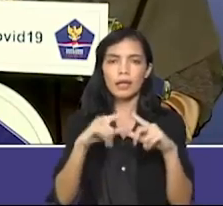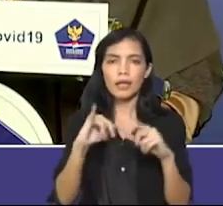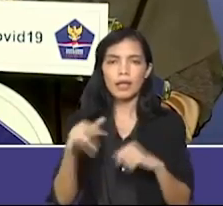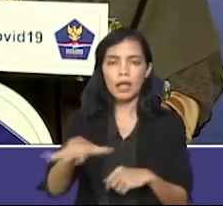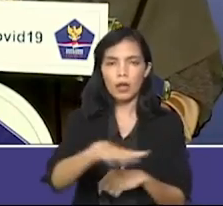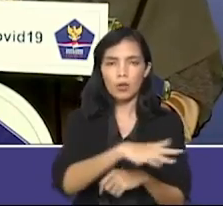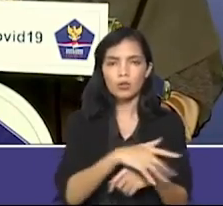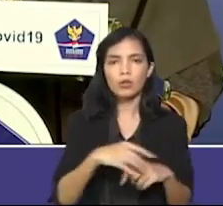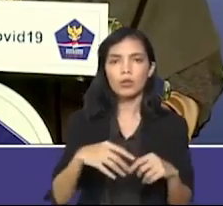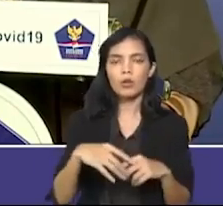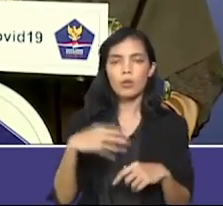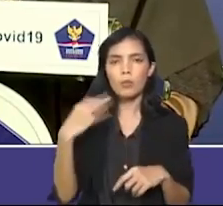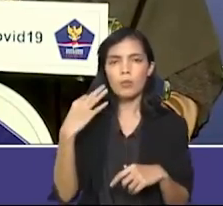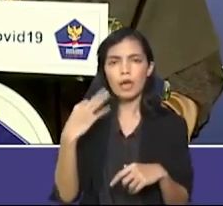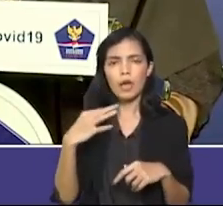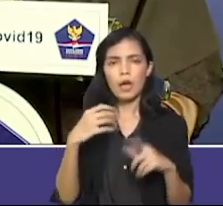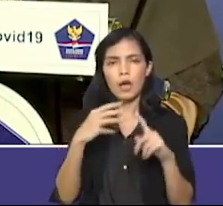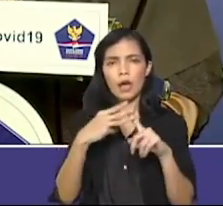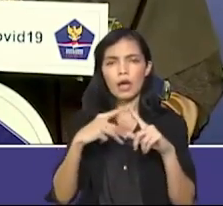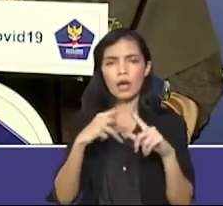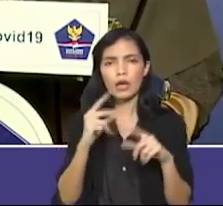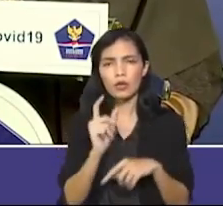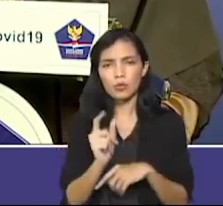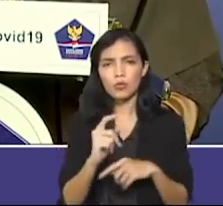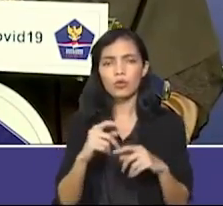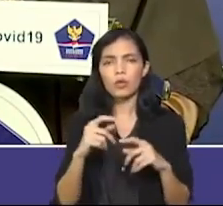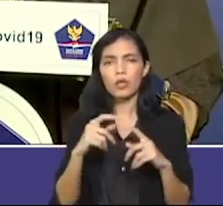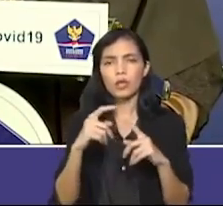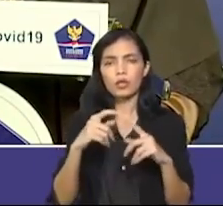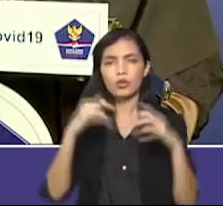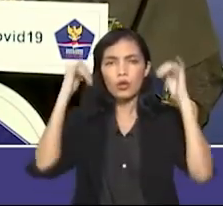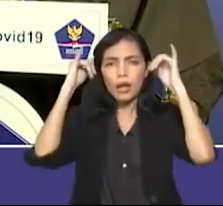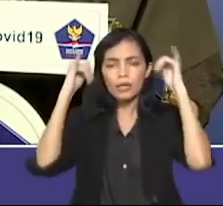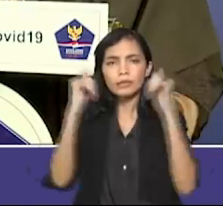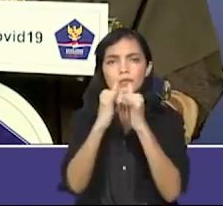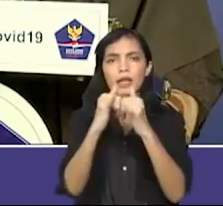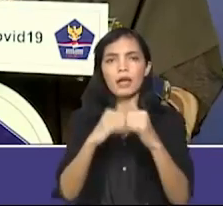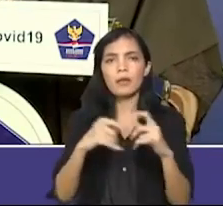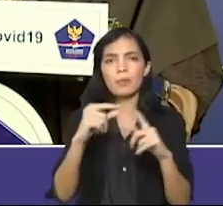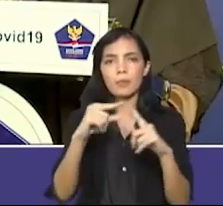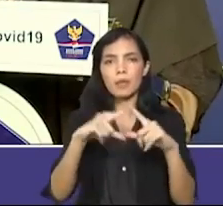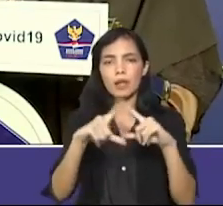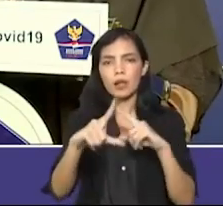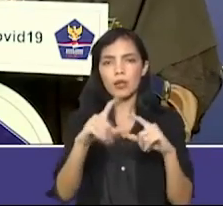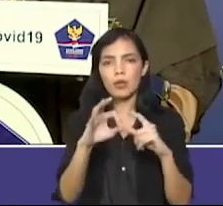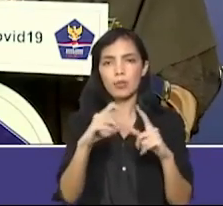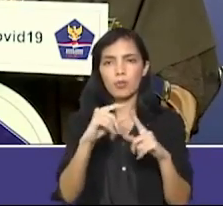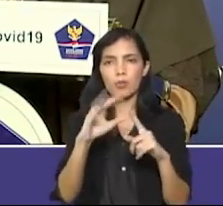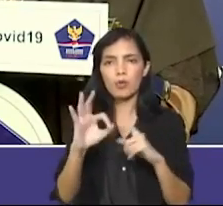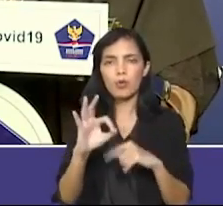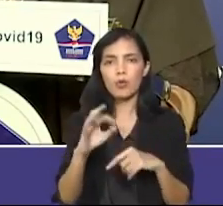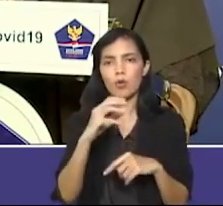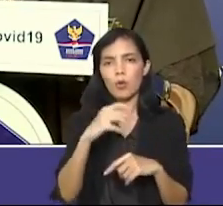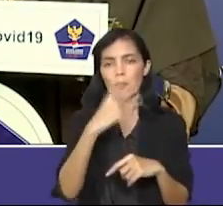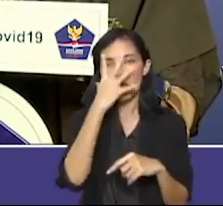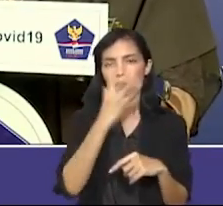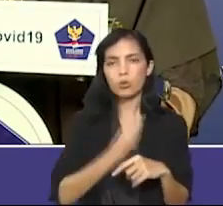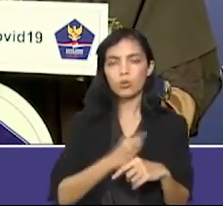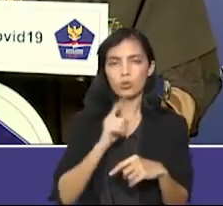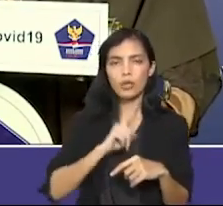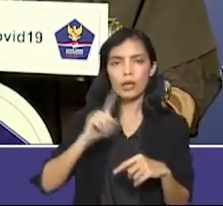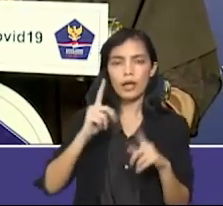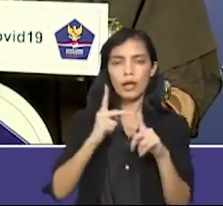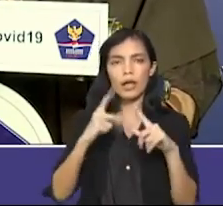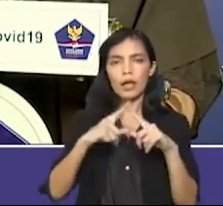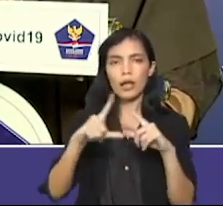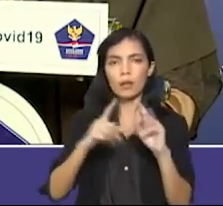Kepulauan Selayar Tana Toraja Bulukumba Kota Palopo Provinsi Maluku Utara Halmahera